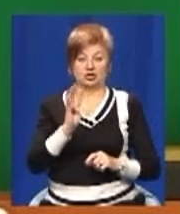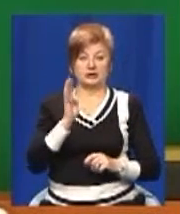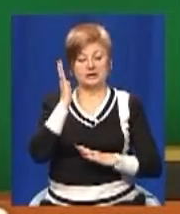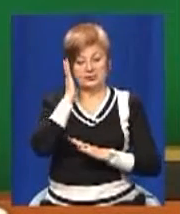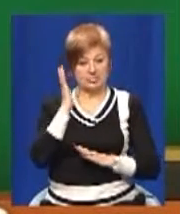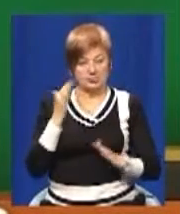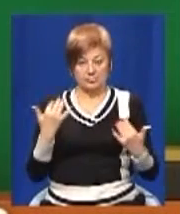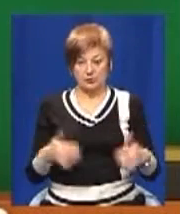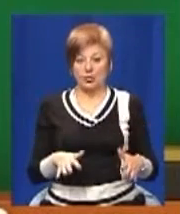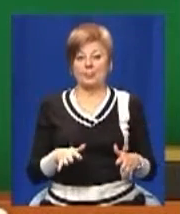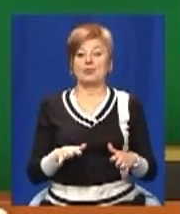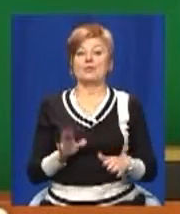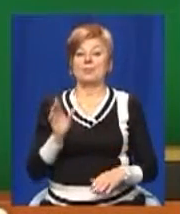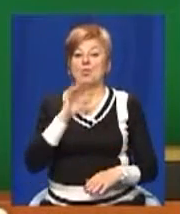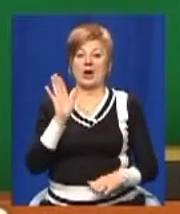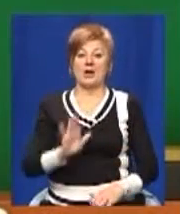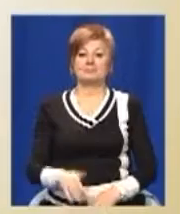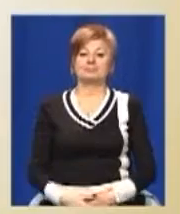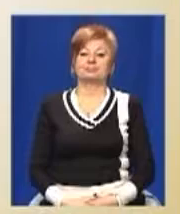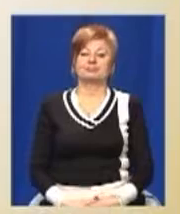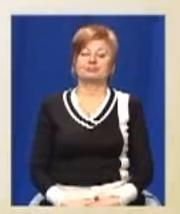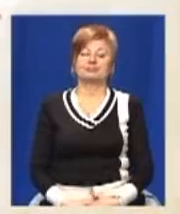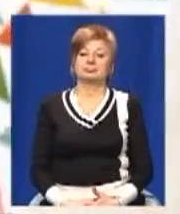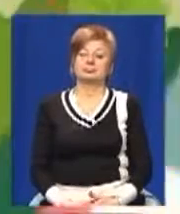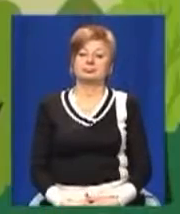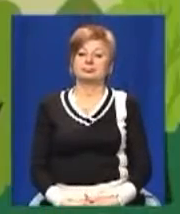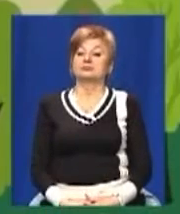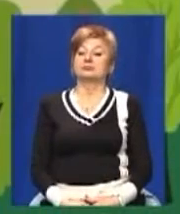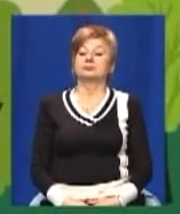сонця. На цьому все. Бувайте!